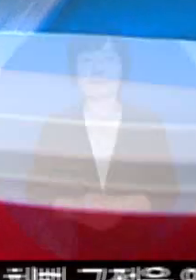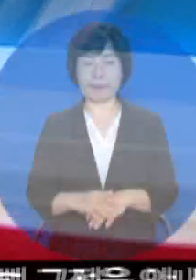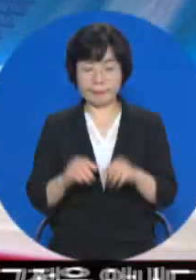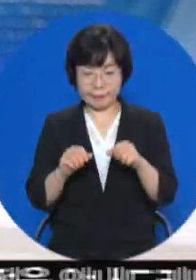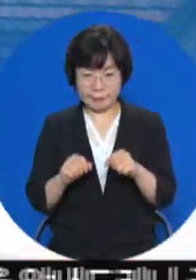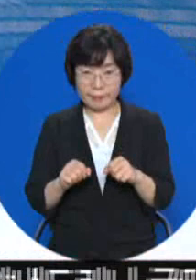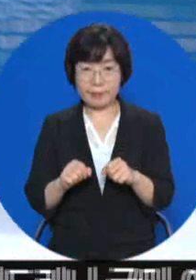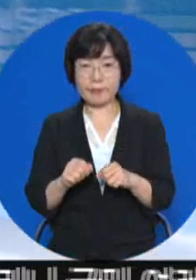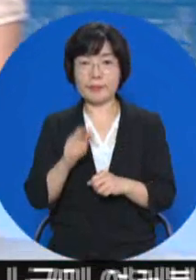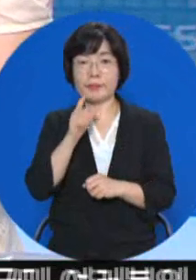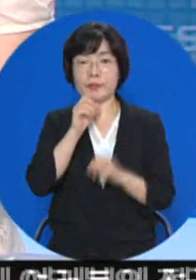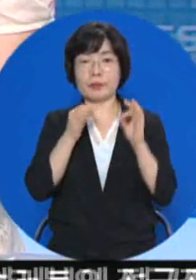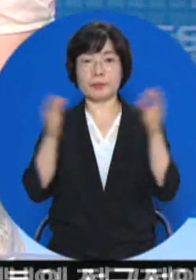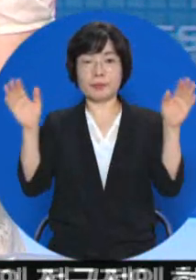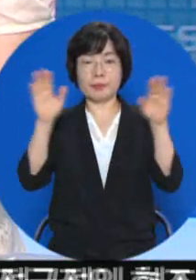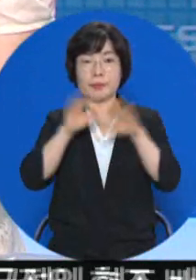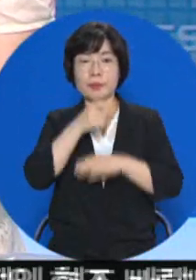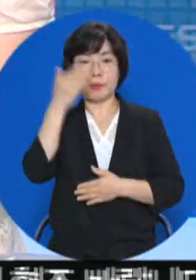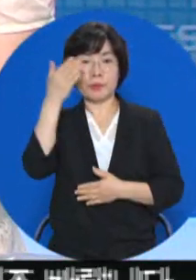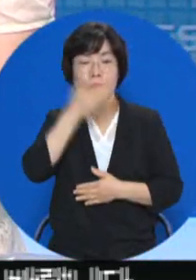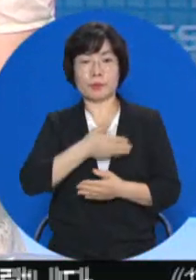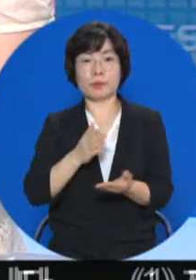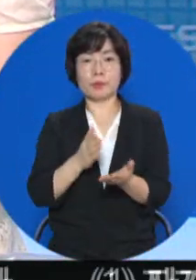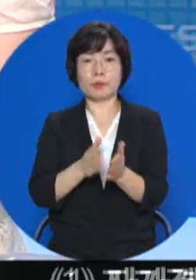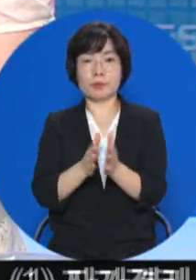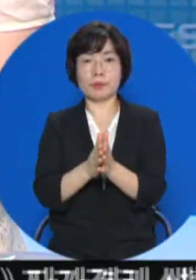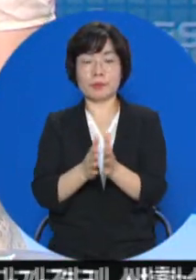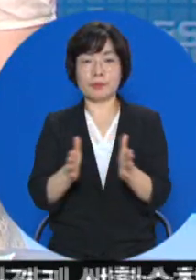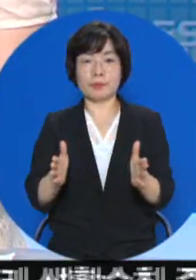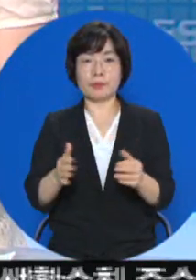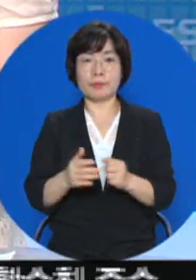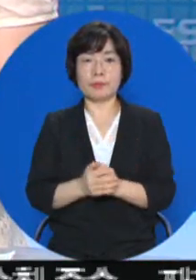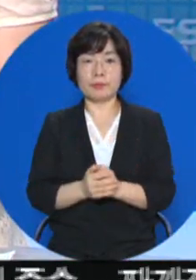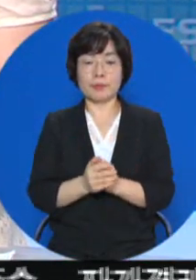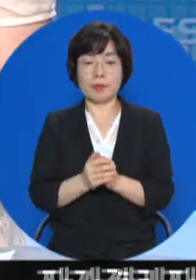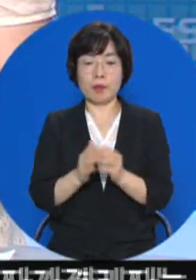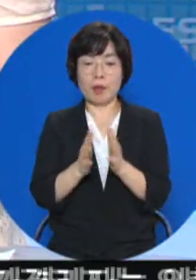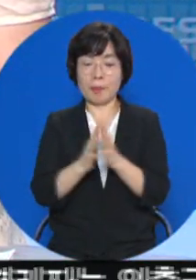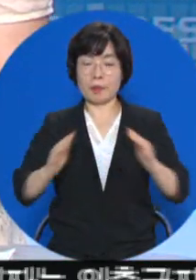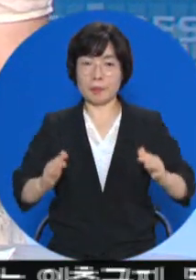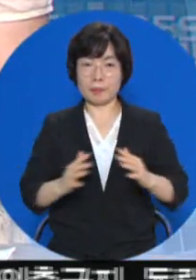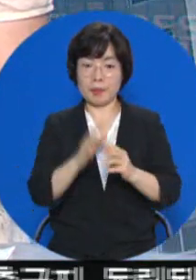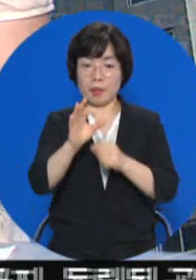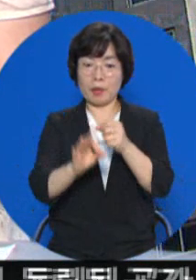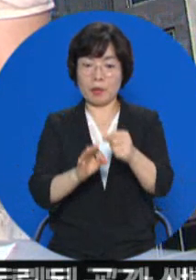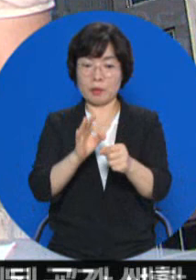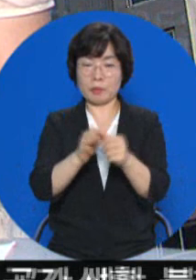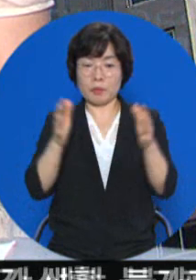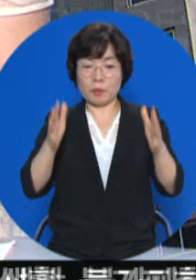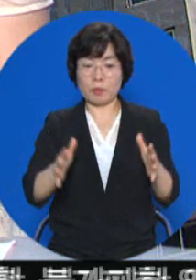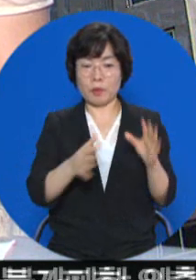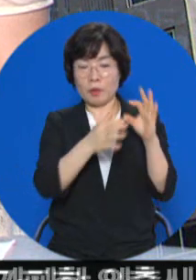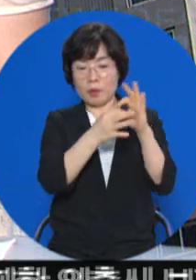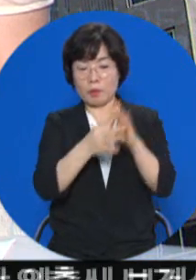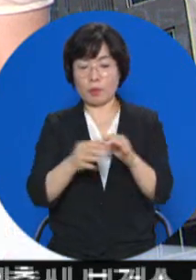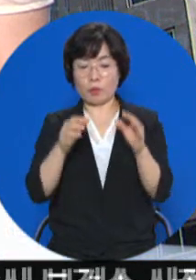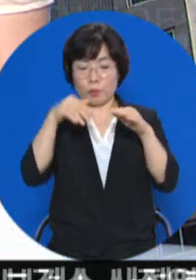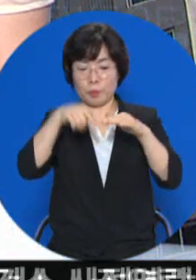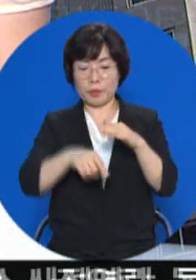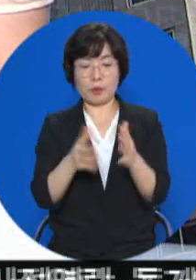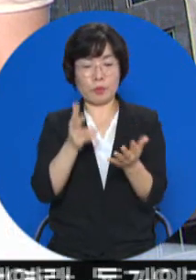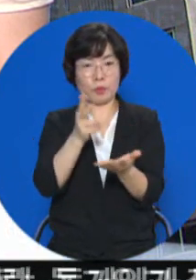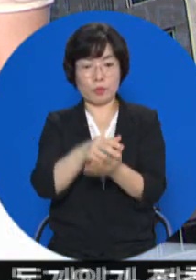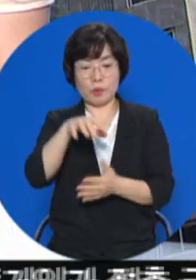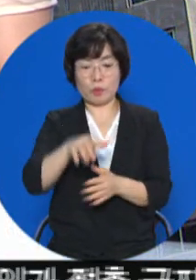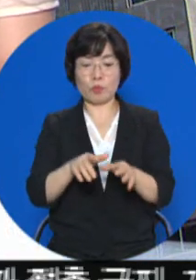시청자 여러분 안녕하십니까. 금요일 밤 여수 MBC 뉴스데스크 시작합니다. 아파트 신축 이후 10년 동안 줄곧 지하주차장이